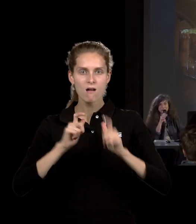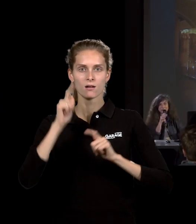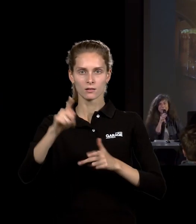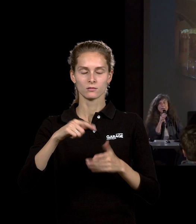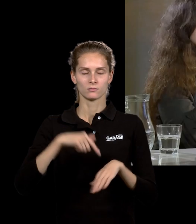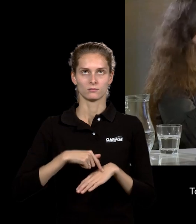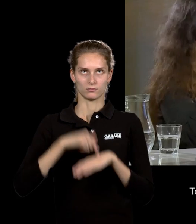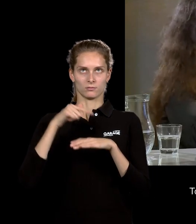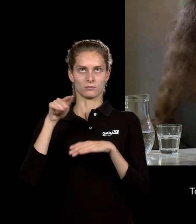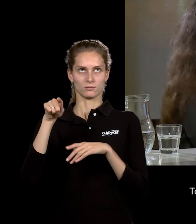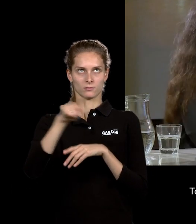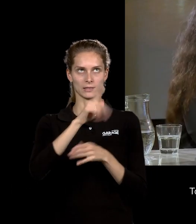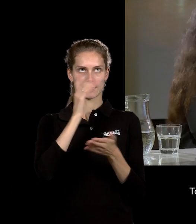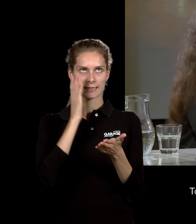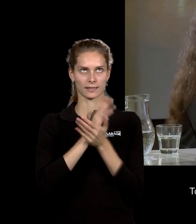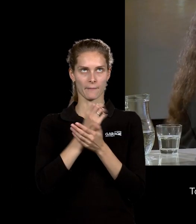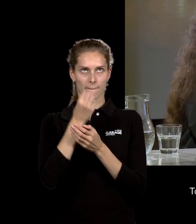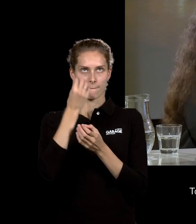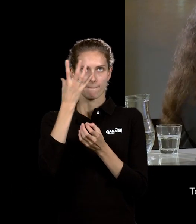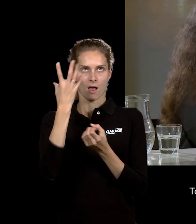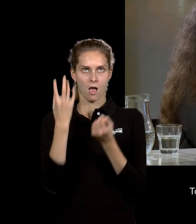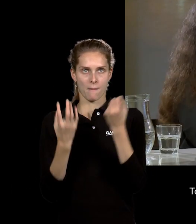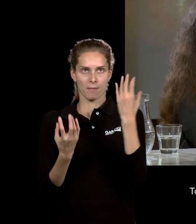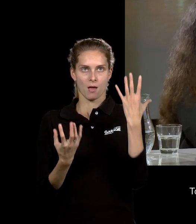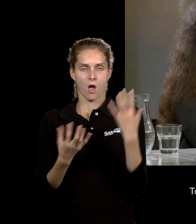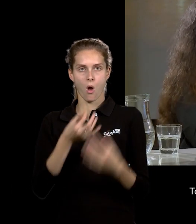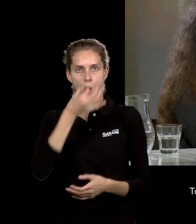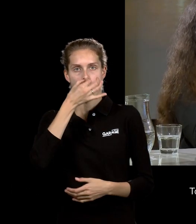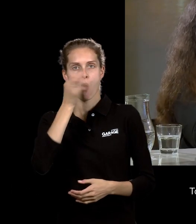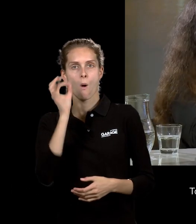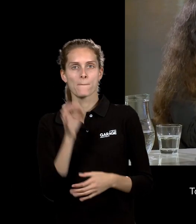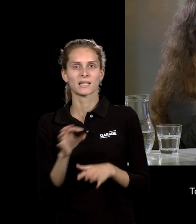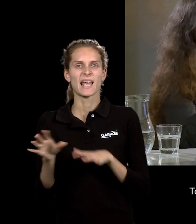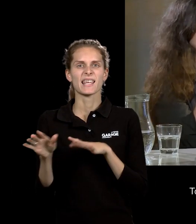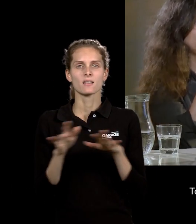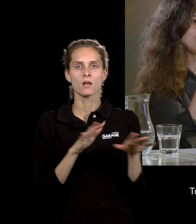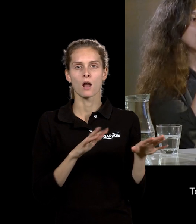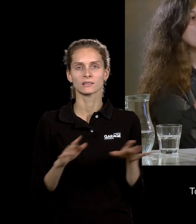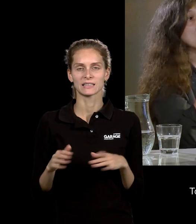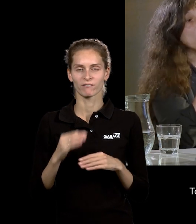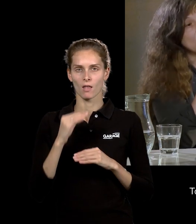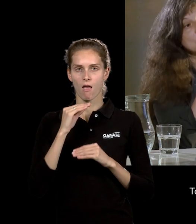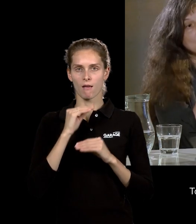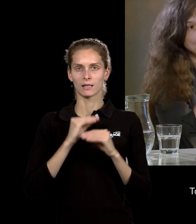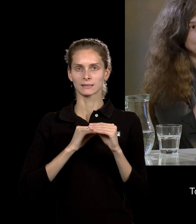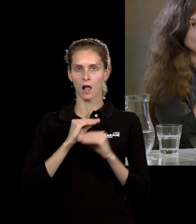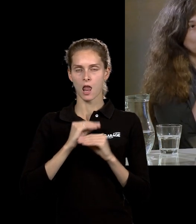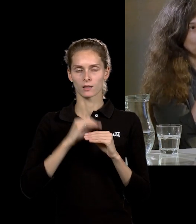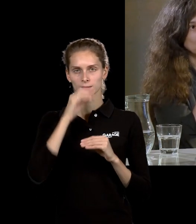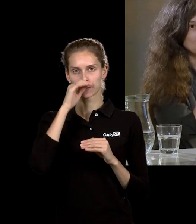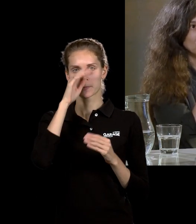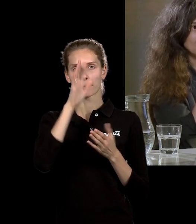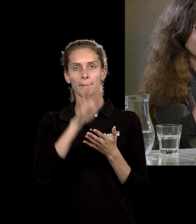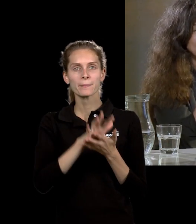твое присутствие. То есть это действительно первые опыты интерактивного искусства, интерактивной инсталляции, продолжающие то,